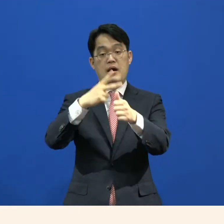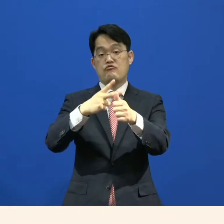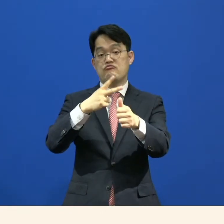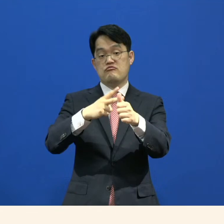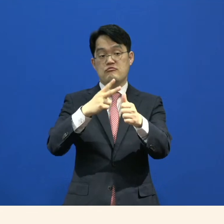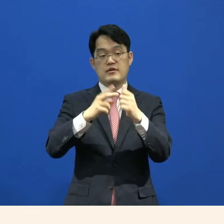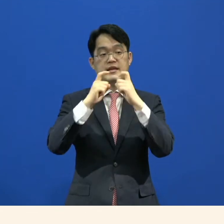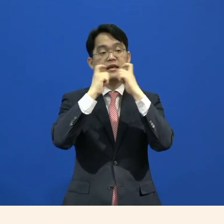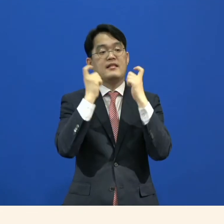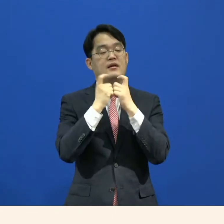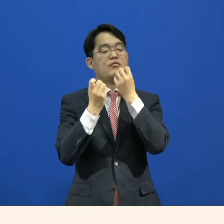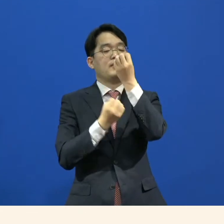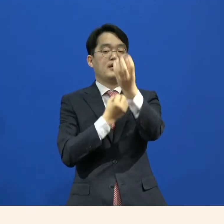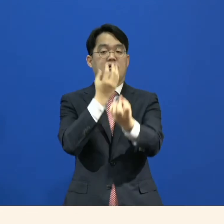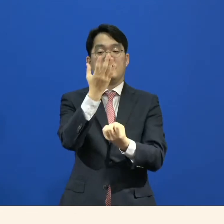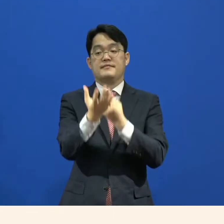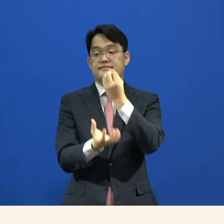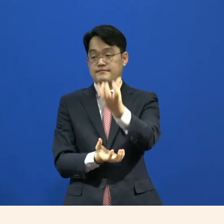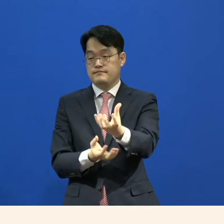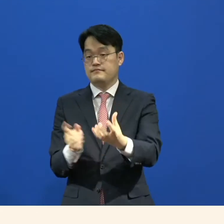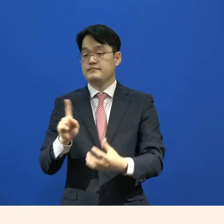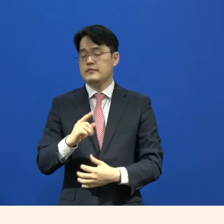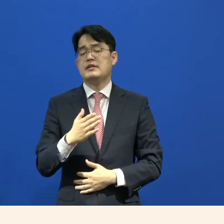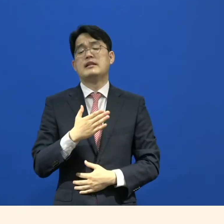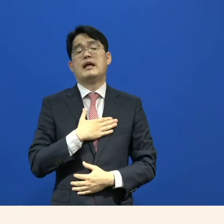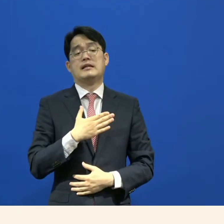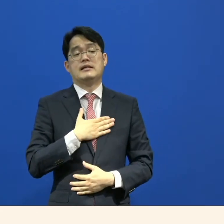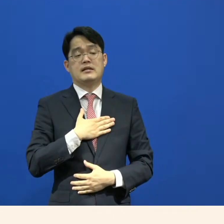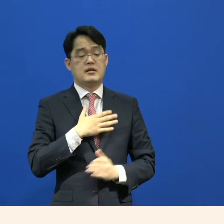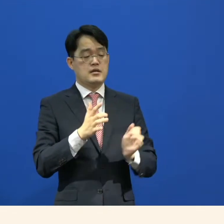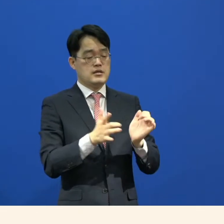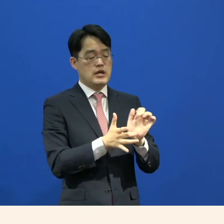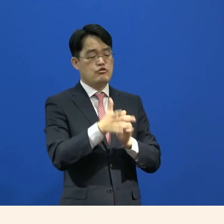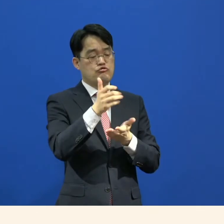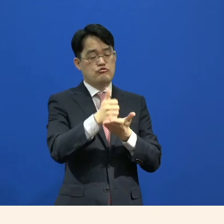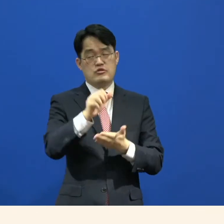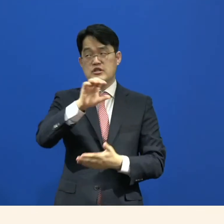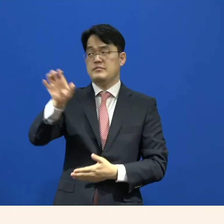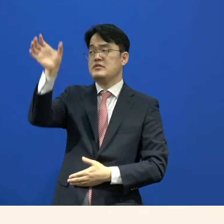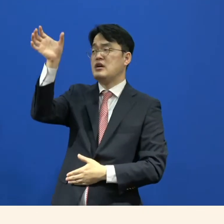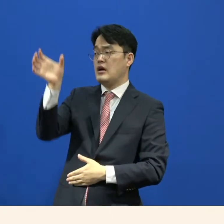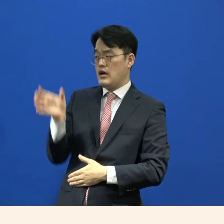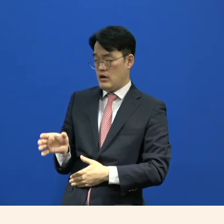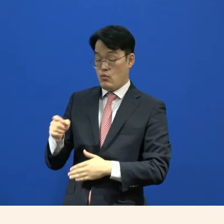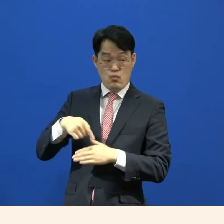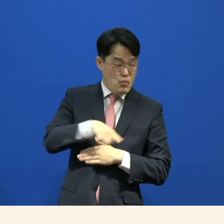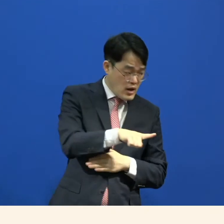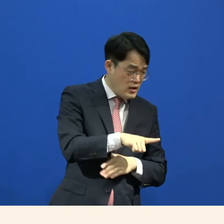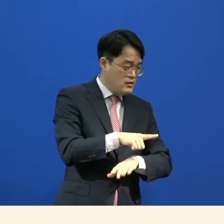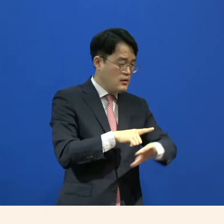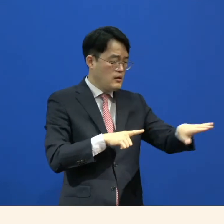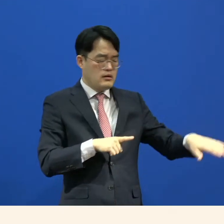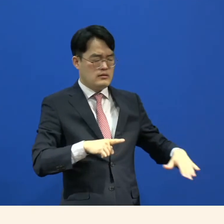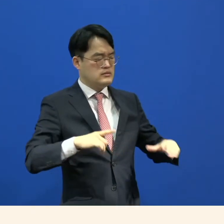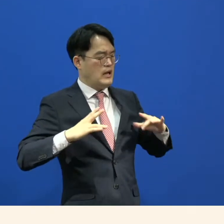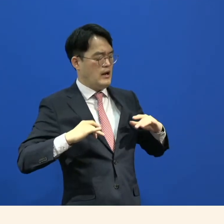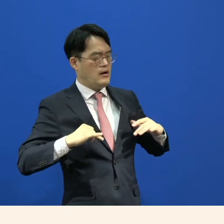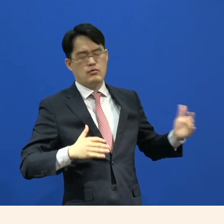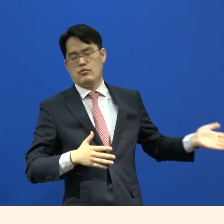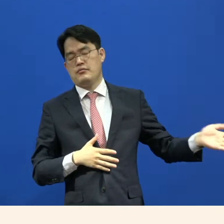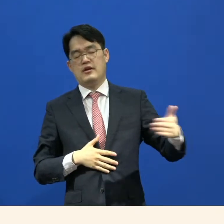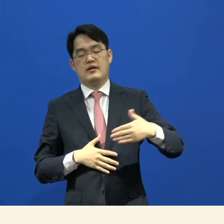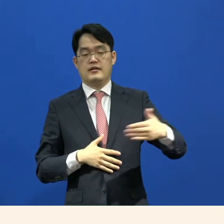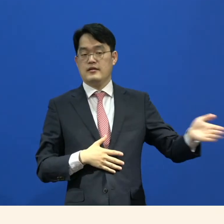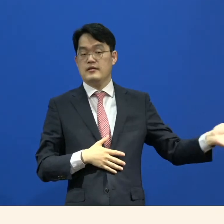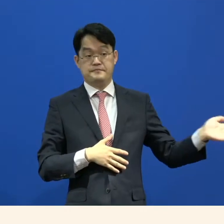고백입니다. 내게는 우리 주 예수 그리스도의 십자가 외에는 결코 자랑할 것이